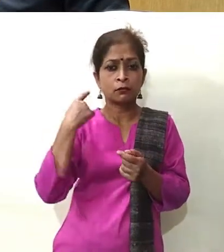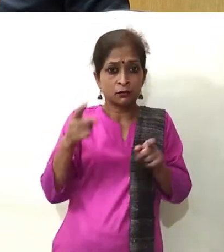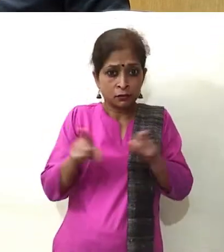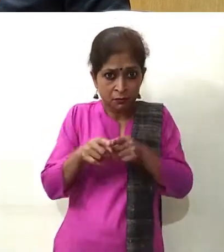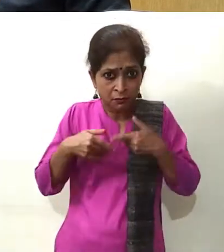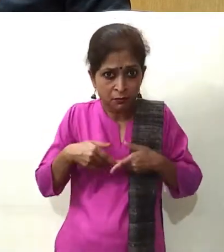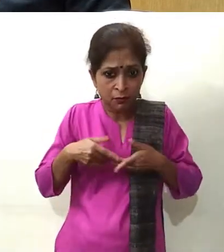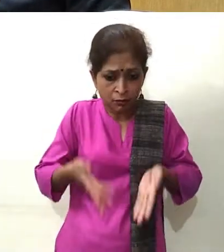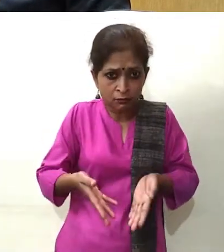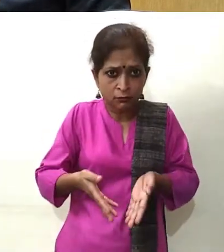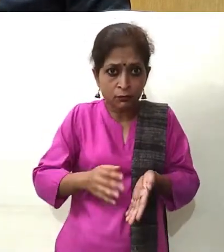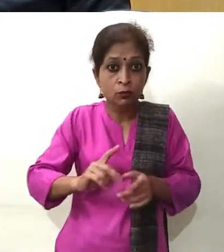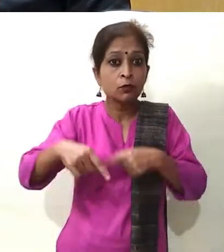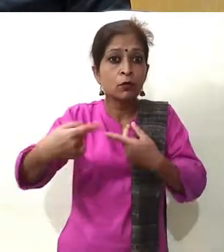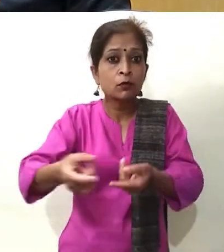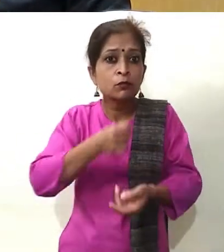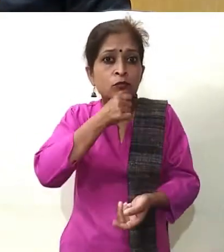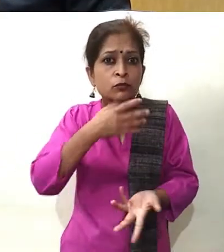रहेगा।